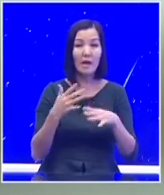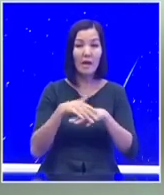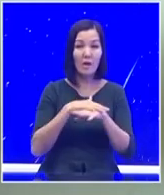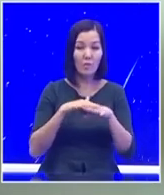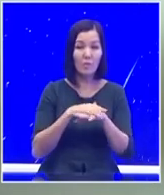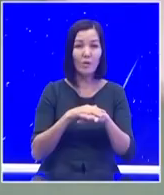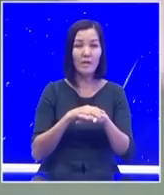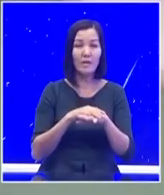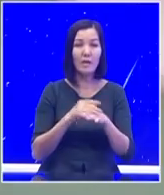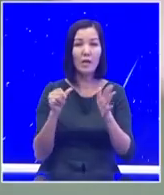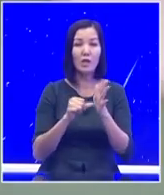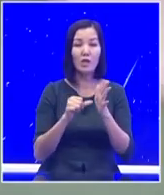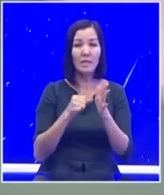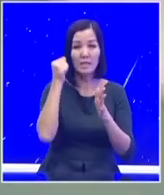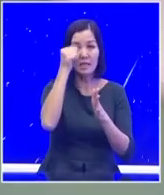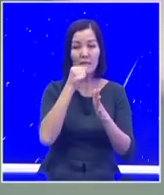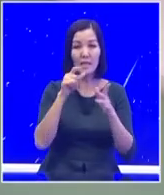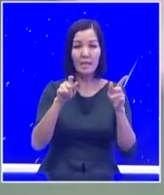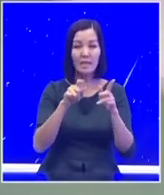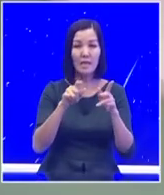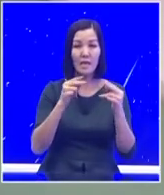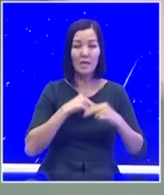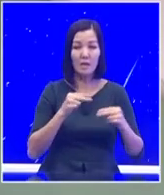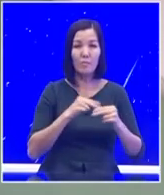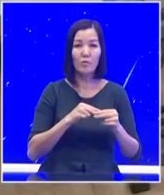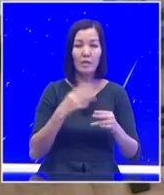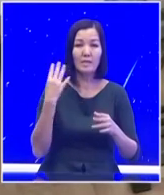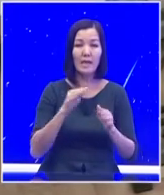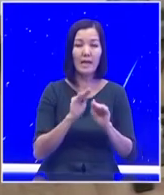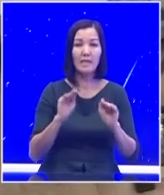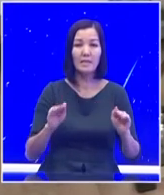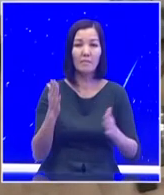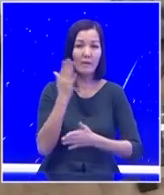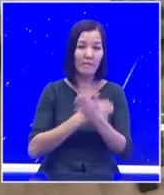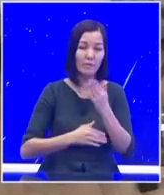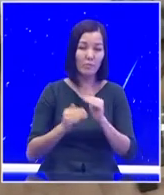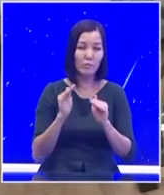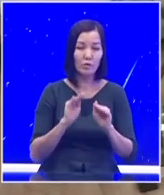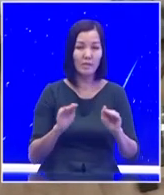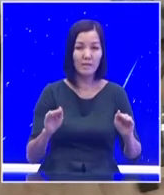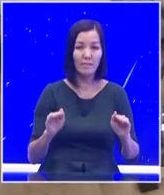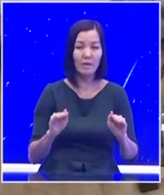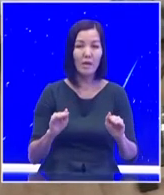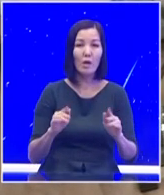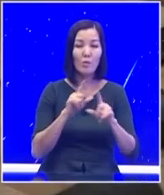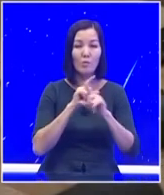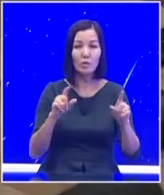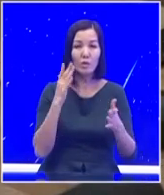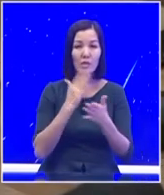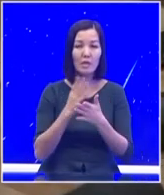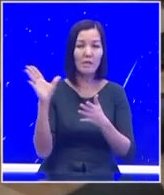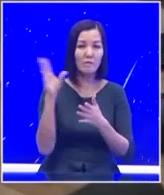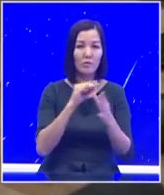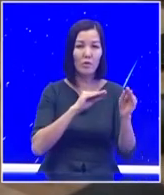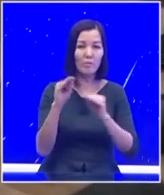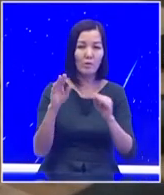функционирует более 6 лет. Ежедневно его сотрудники занимаются 40 детьми с ограниченными возможностями. В учреждении есть все необходимое